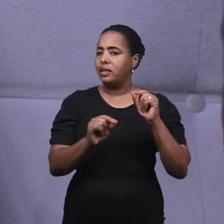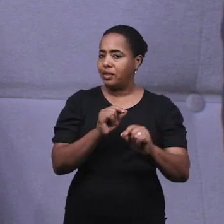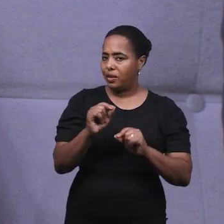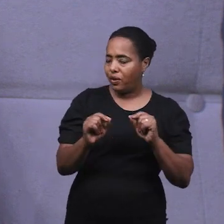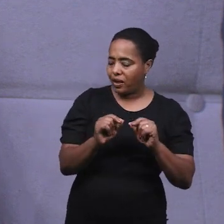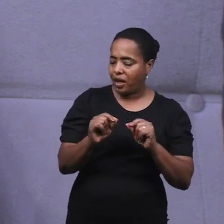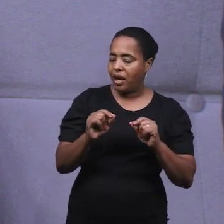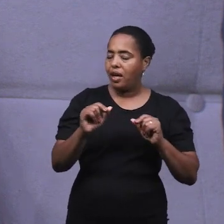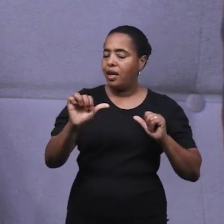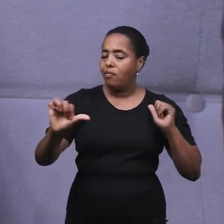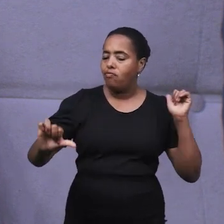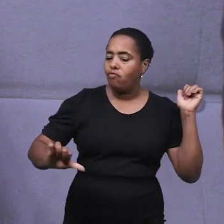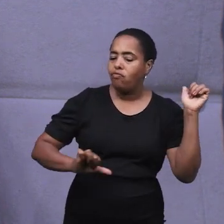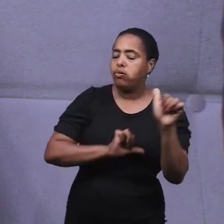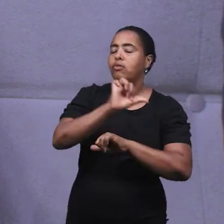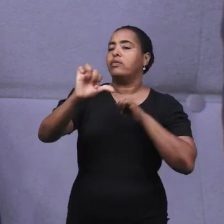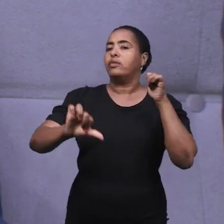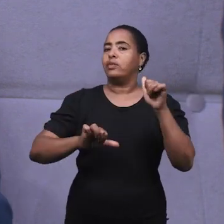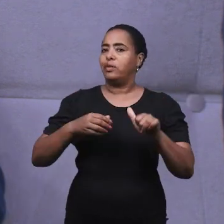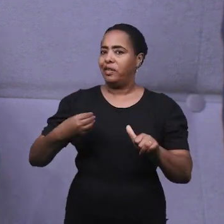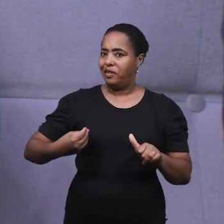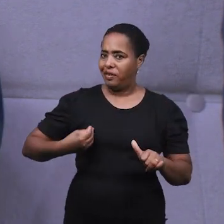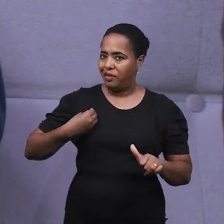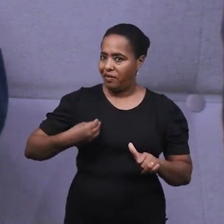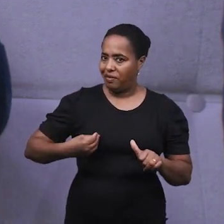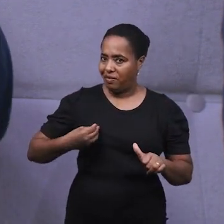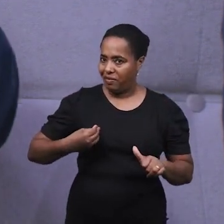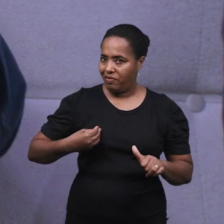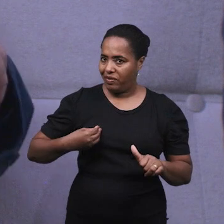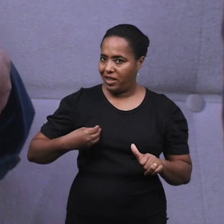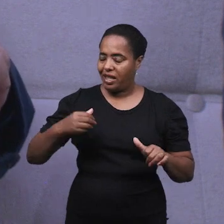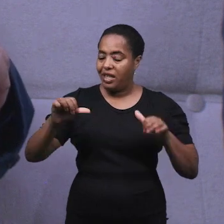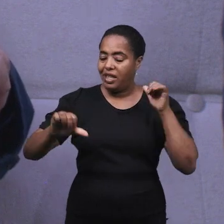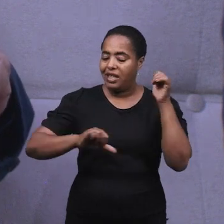la tristesse en joie et jouissance.